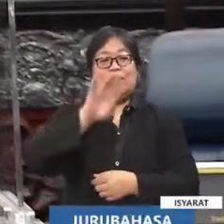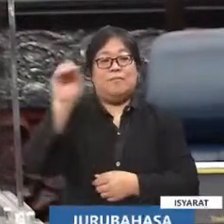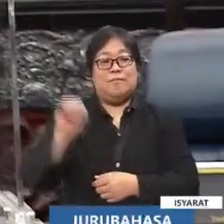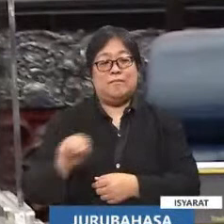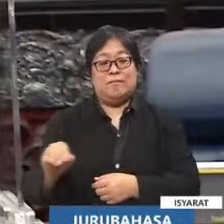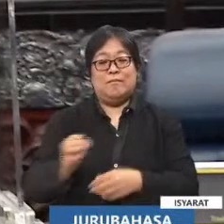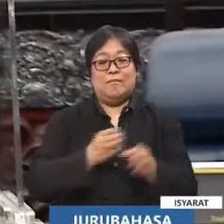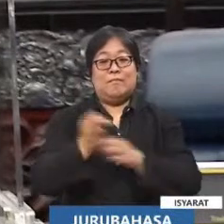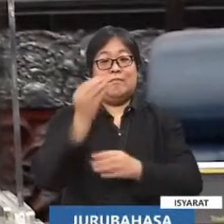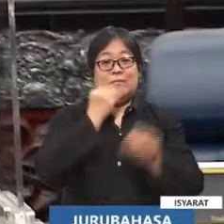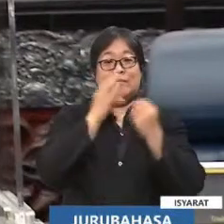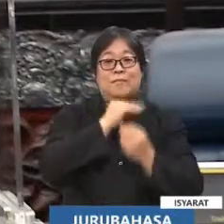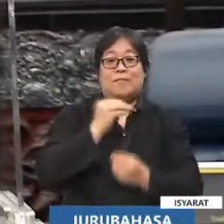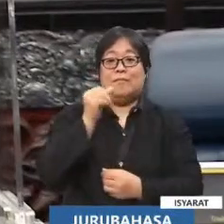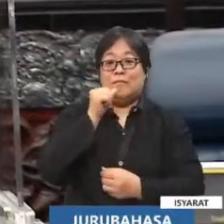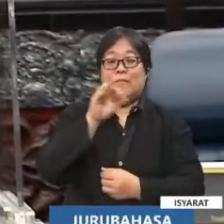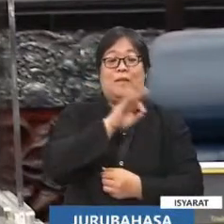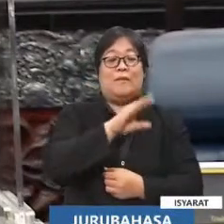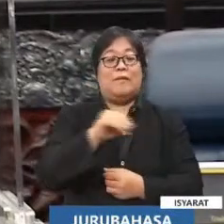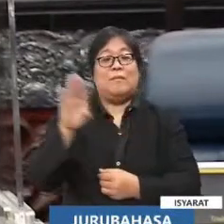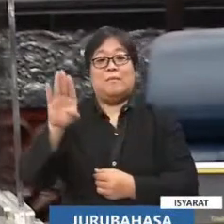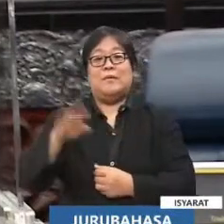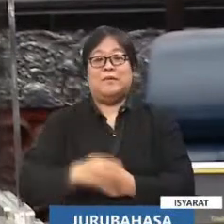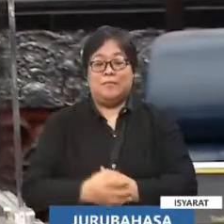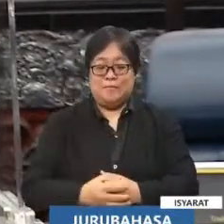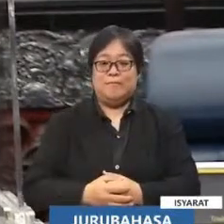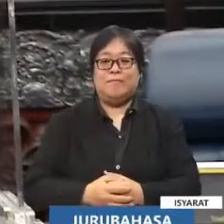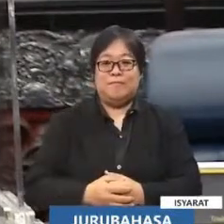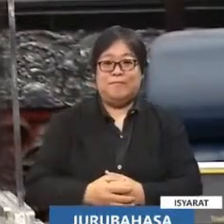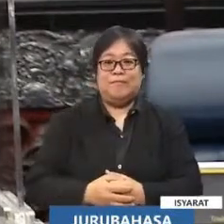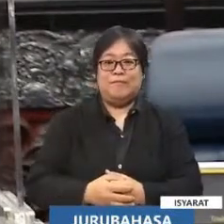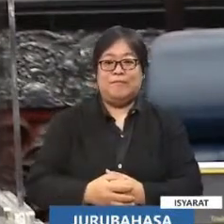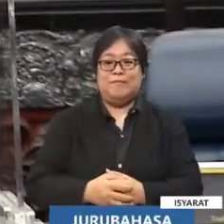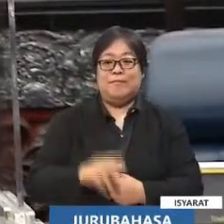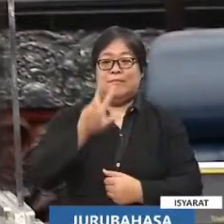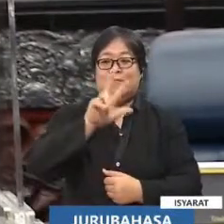dalam sektor makanan dan minuman, food and beverages, F&B,